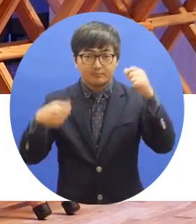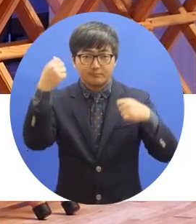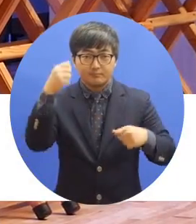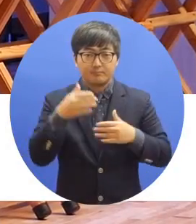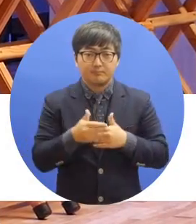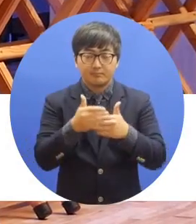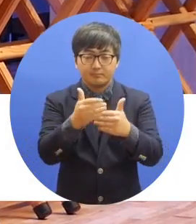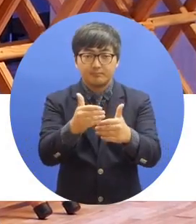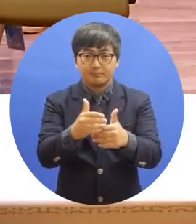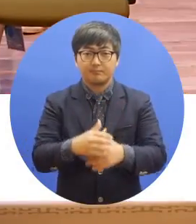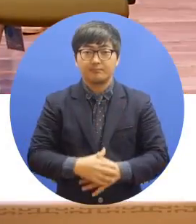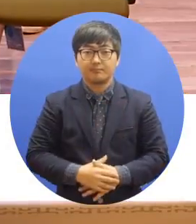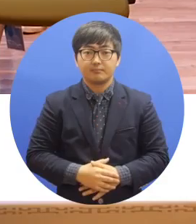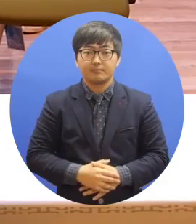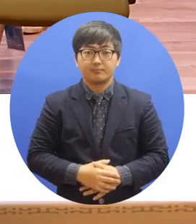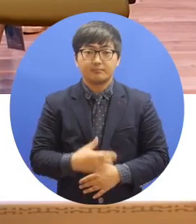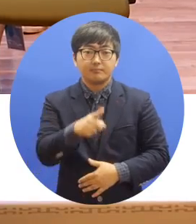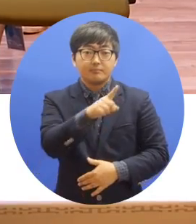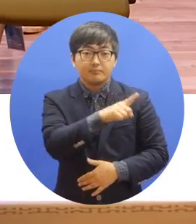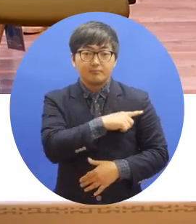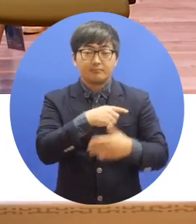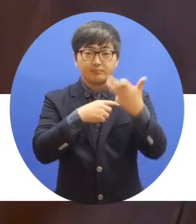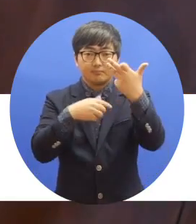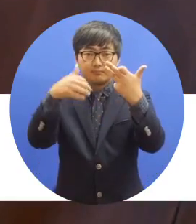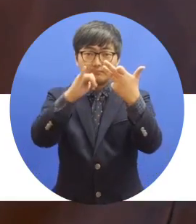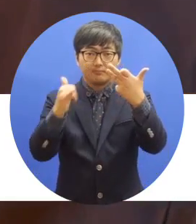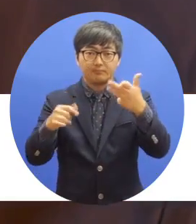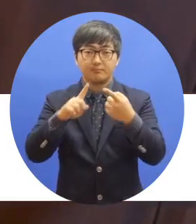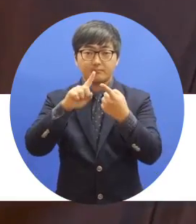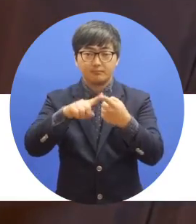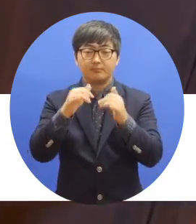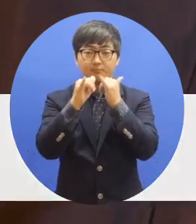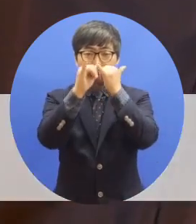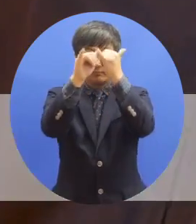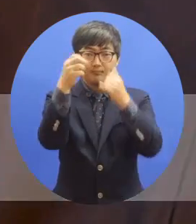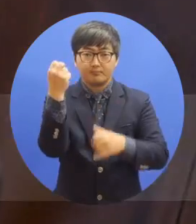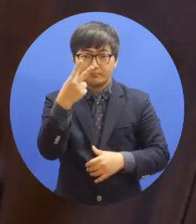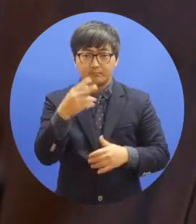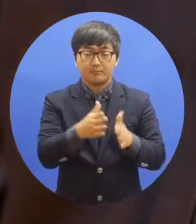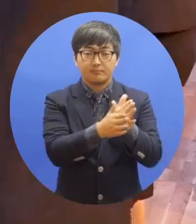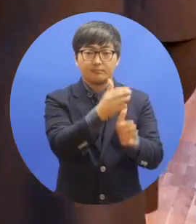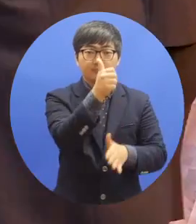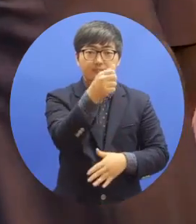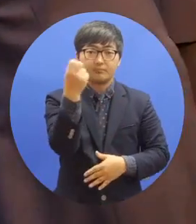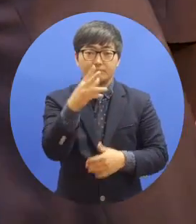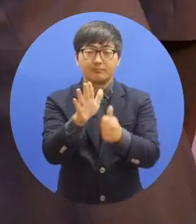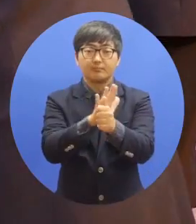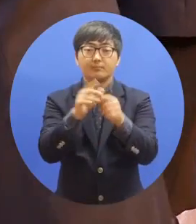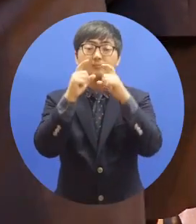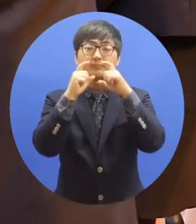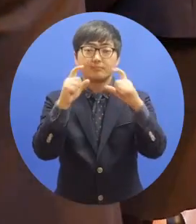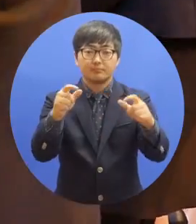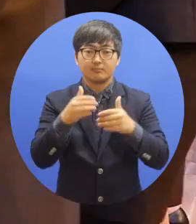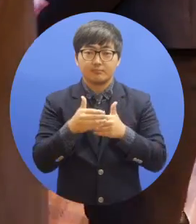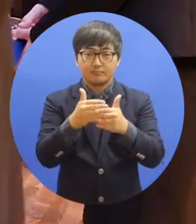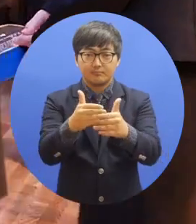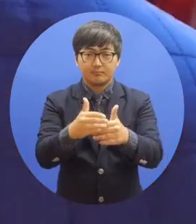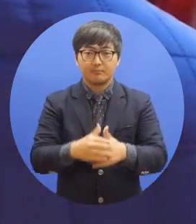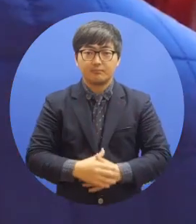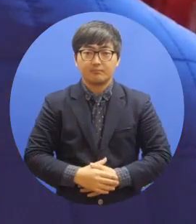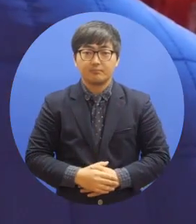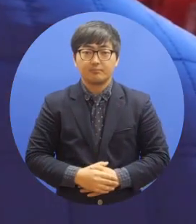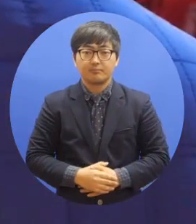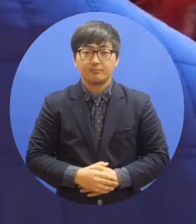식전 공연을 진행하고 우수 농업인 18명에 대한 시상과 오시덕 공주시장의 격려사로